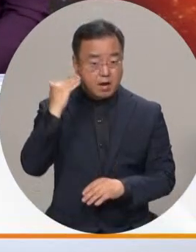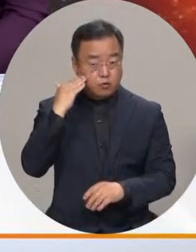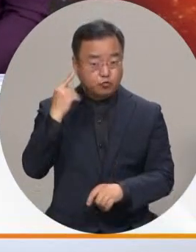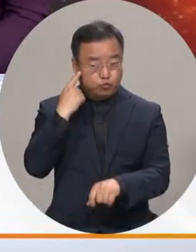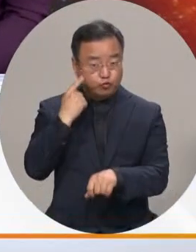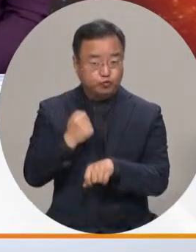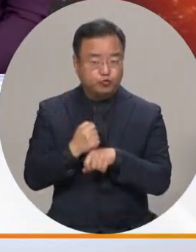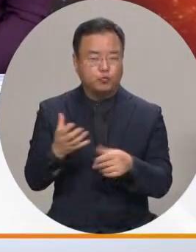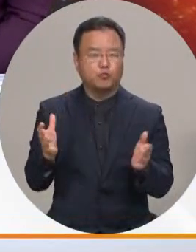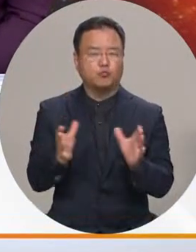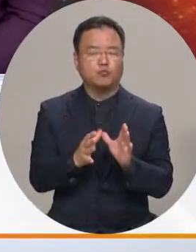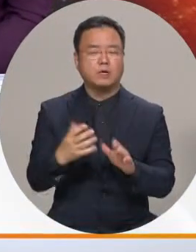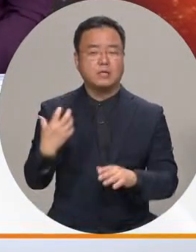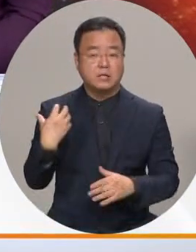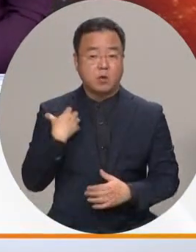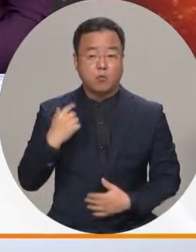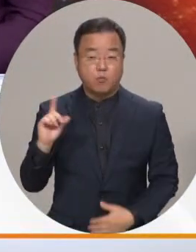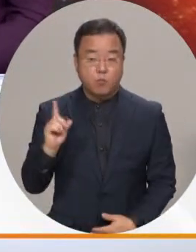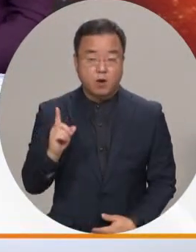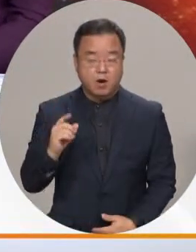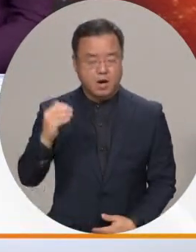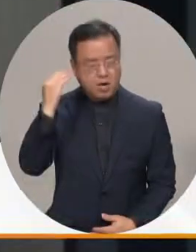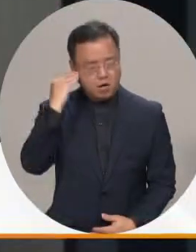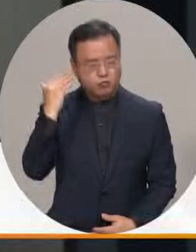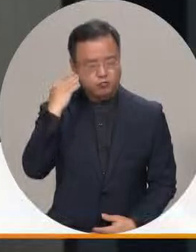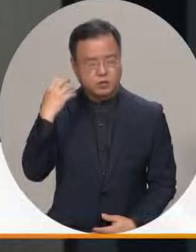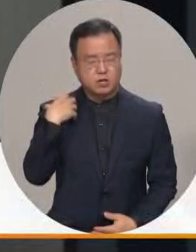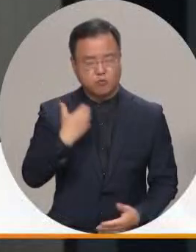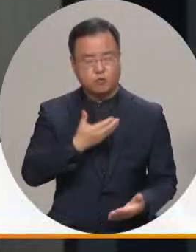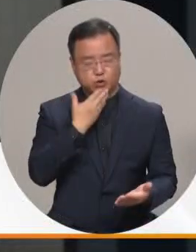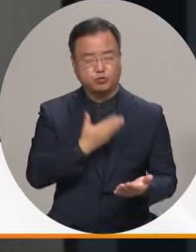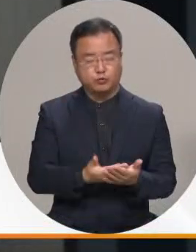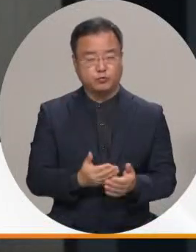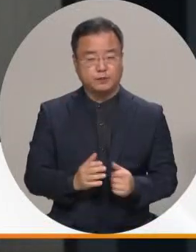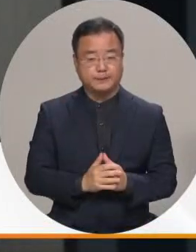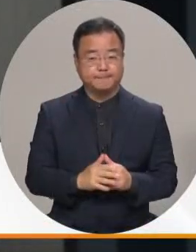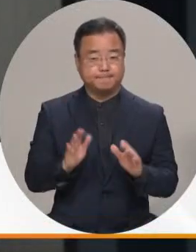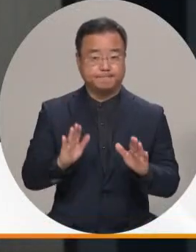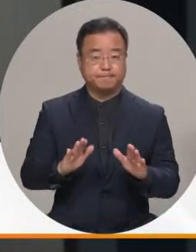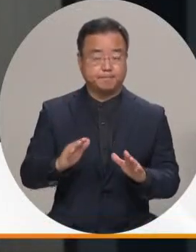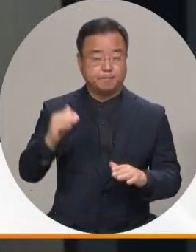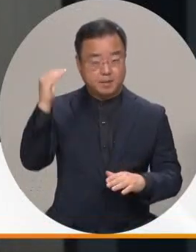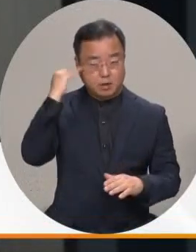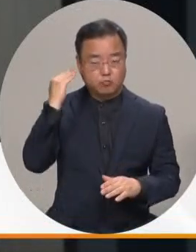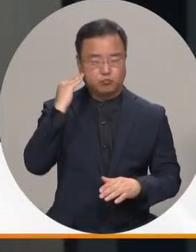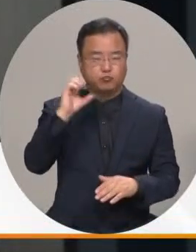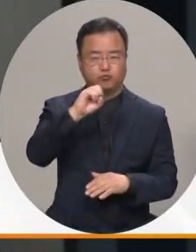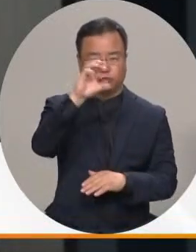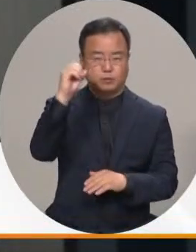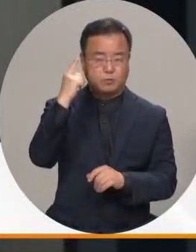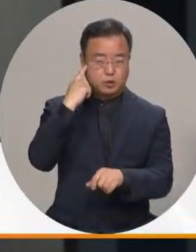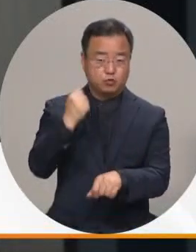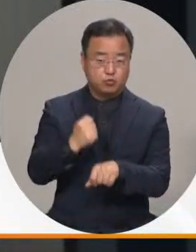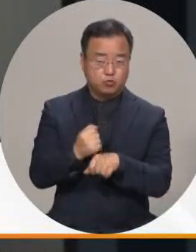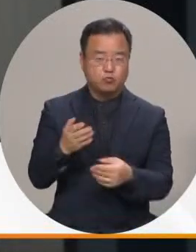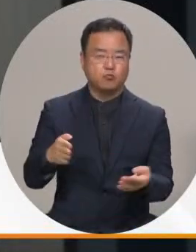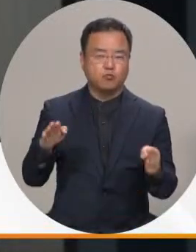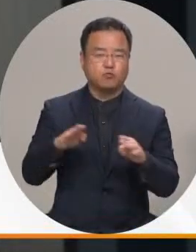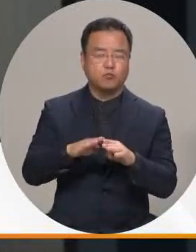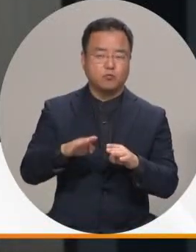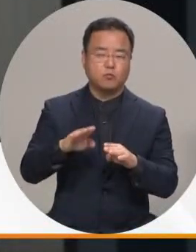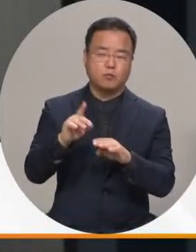역할은 무엇이었습니까네 중요한 역할을 했습니다 어 이번 연구에서 우리나라는 한국 천문 연구원이 보유하고 있는 한국 우주 전파